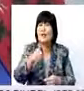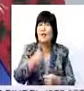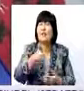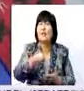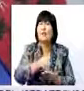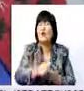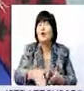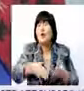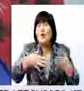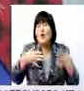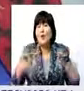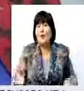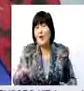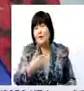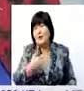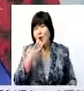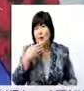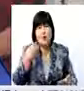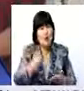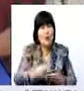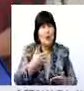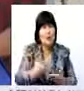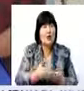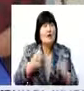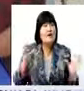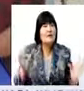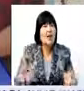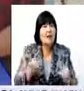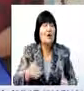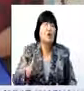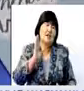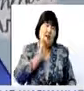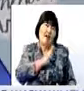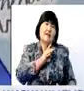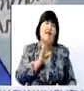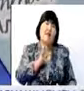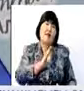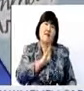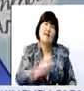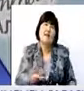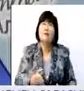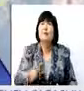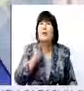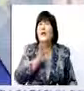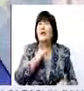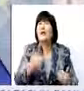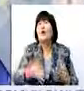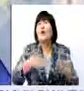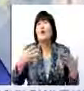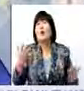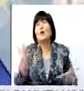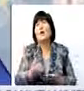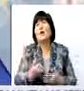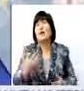отқан үлкен біздің ұлттық құндылықтарымыздың сақтаушысы аналар, әйелдер. Әйелдерге арнап жыл жетістігі,